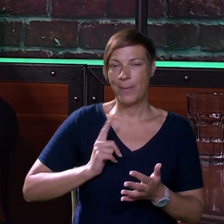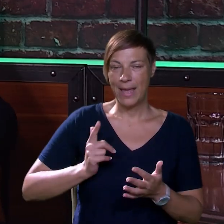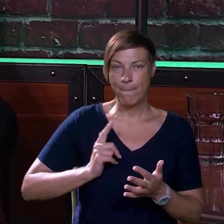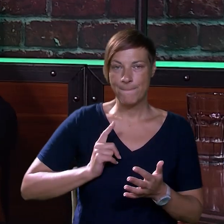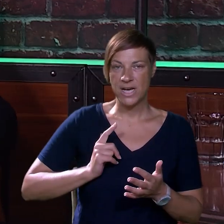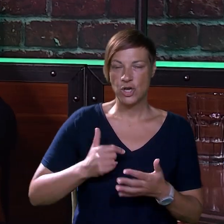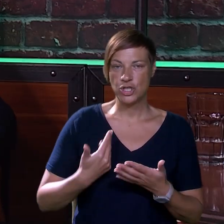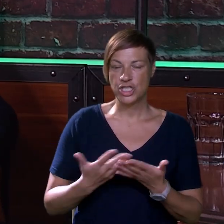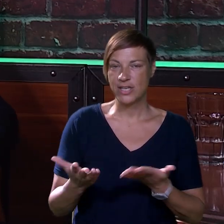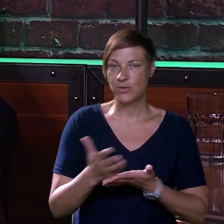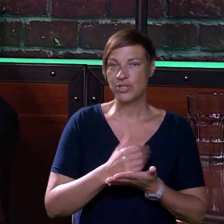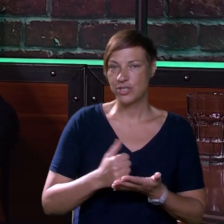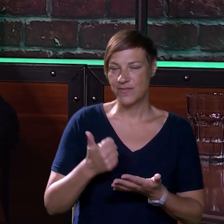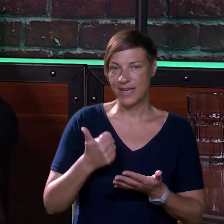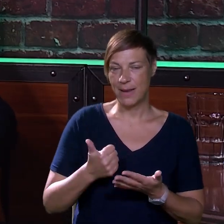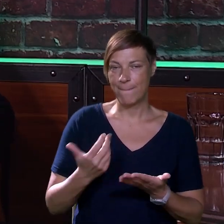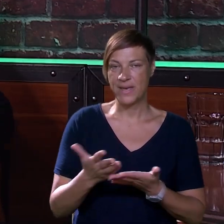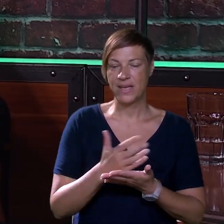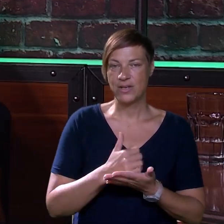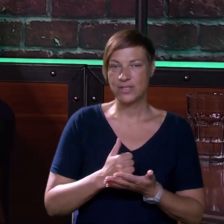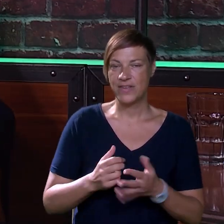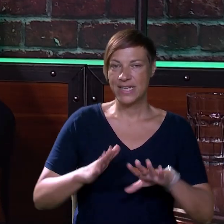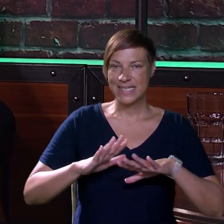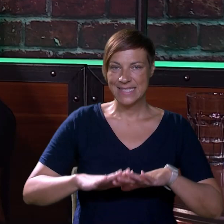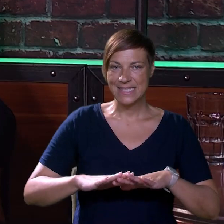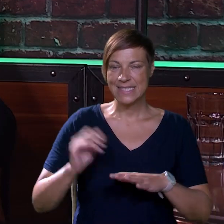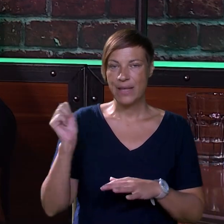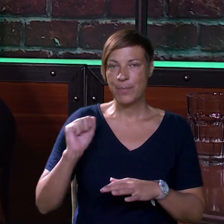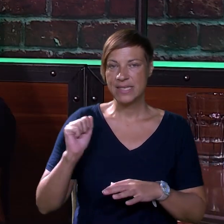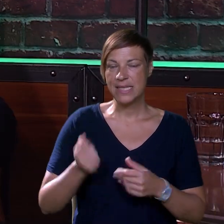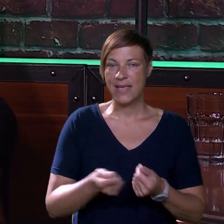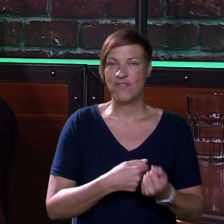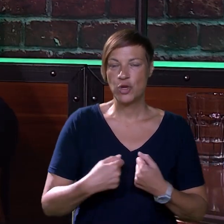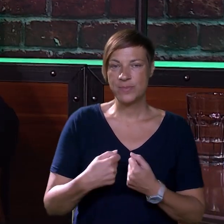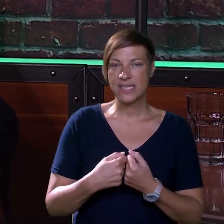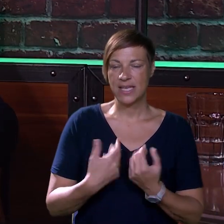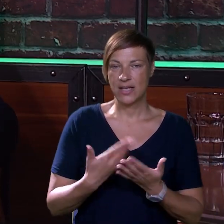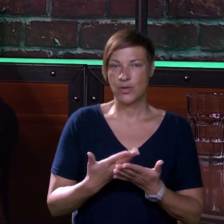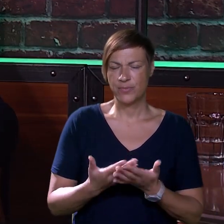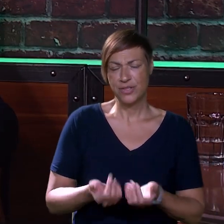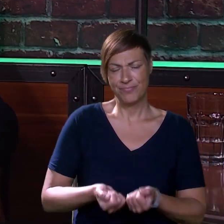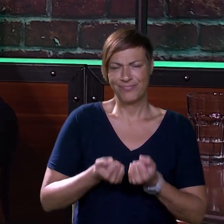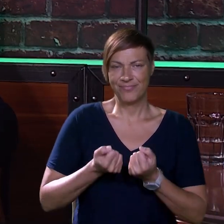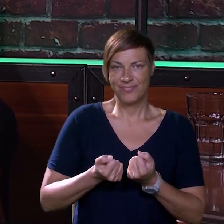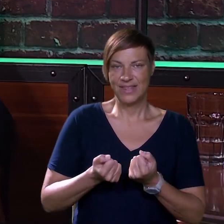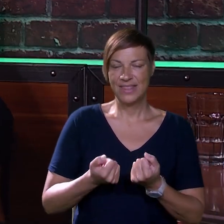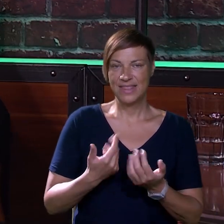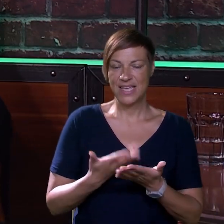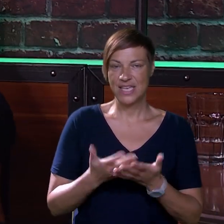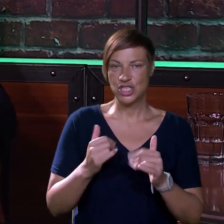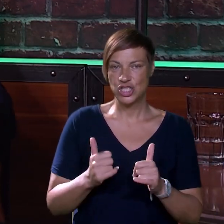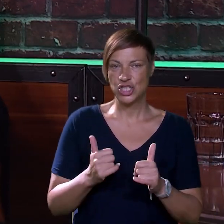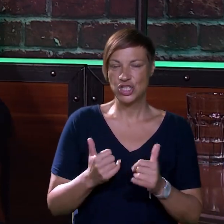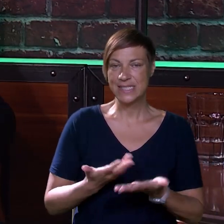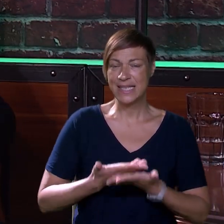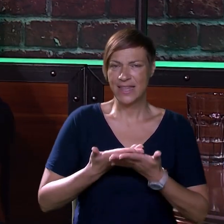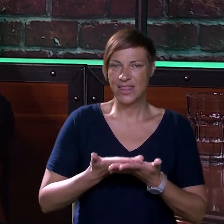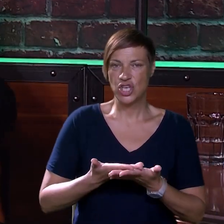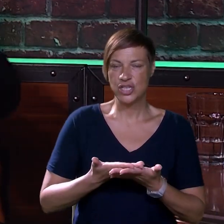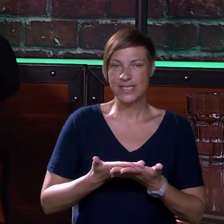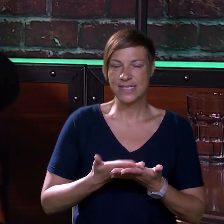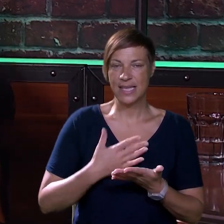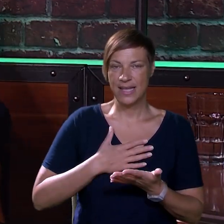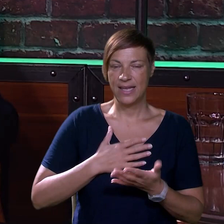se osvajanje prvenstva, osvaja se jedan stabilan evropski klub. To taj klub teško sada se nosi s